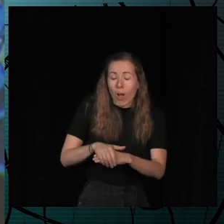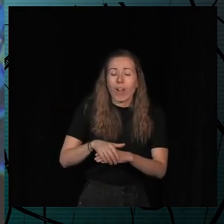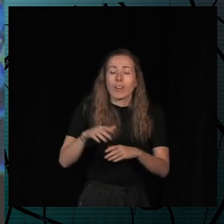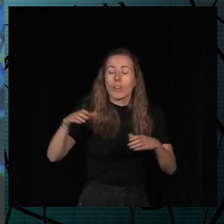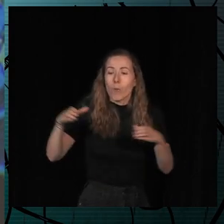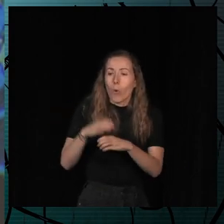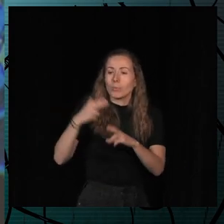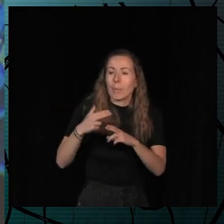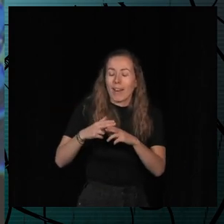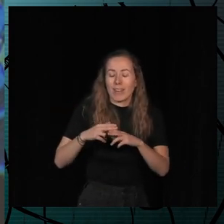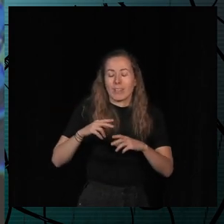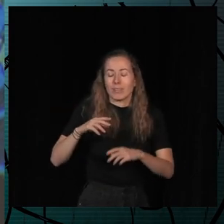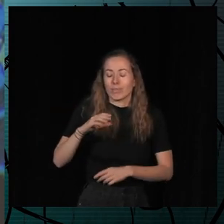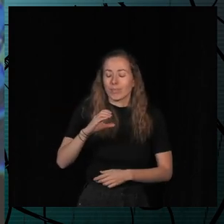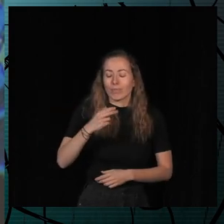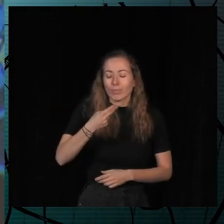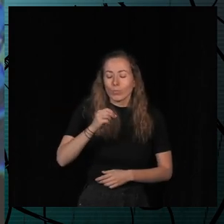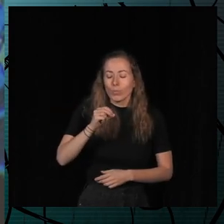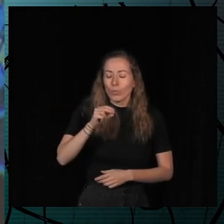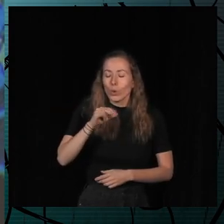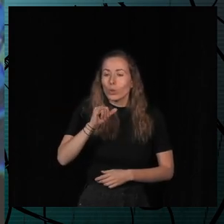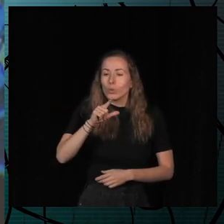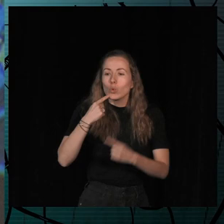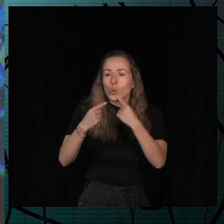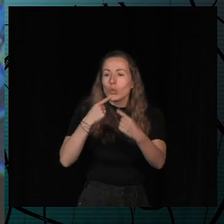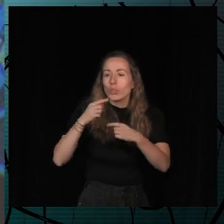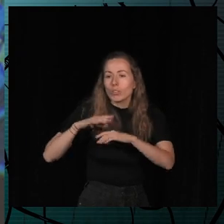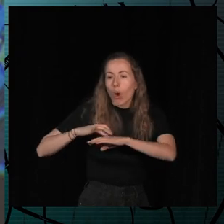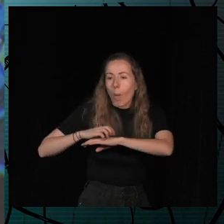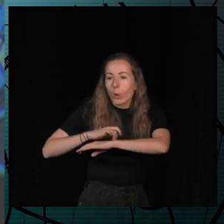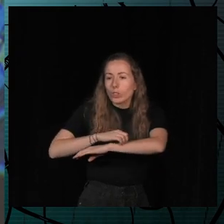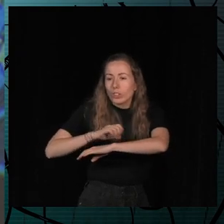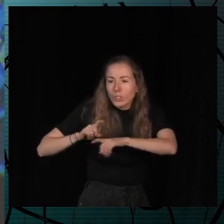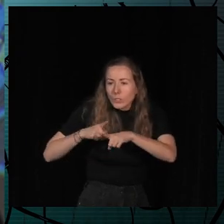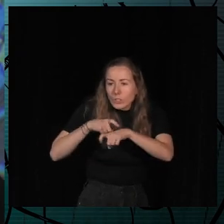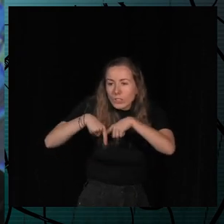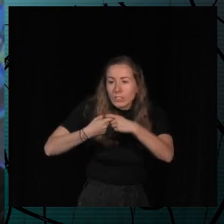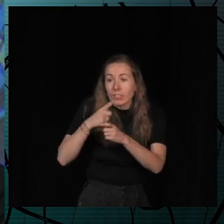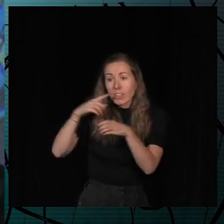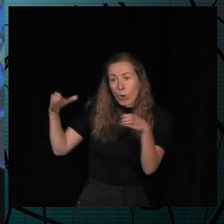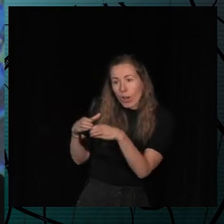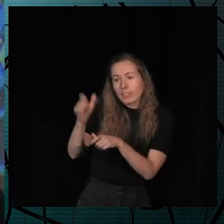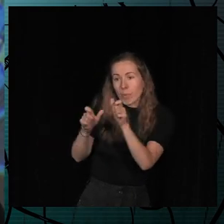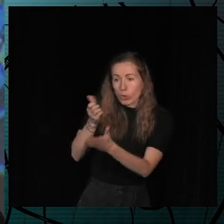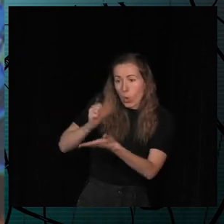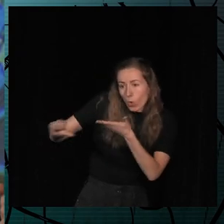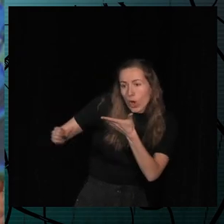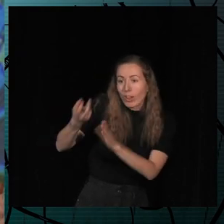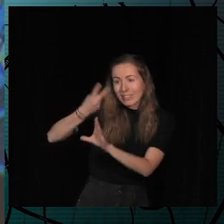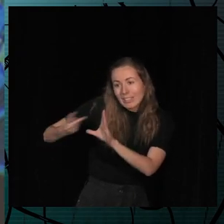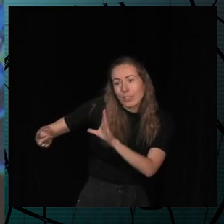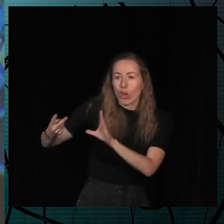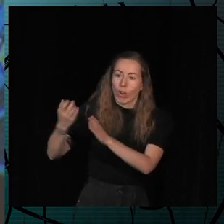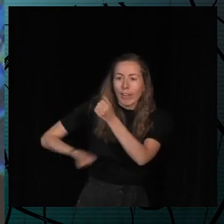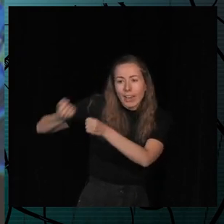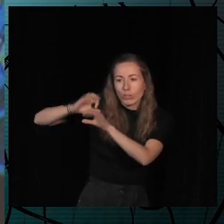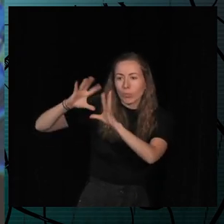rempantes si vous ne connaissez pas je vous invite à découvrir c'est un collectif d'auteurs dessinateurs créateurs vous y retrouverez boulet qui nous a